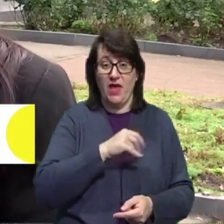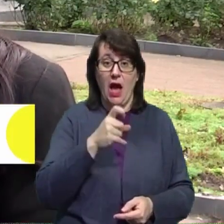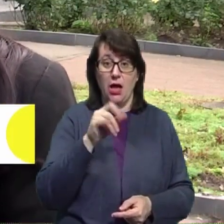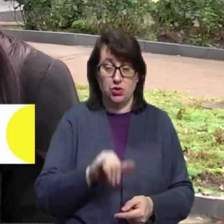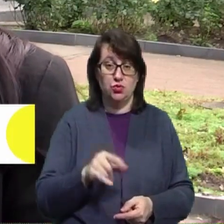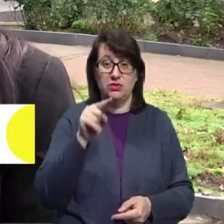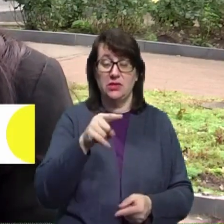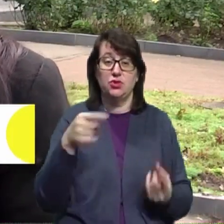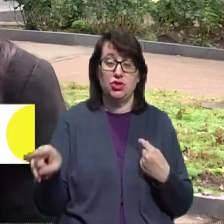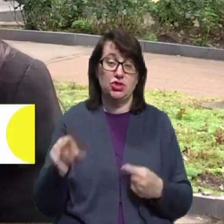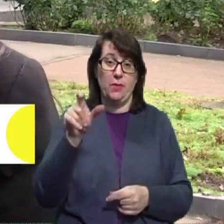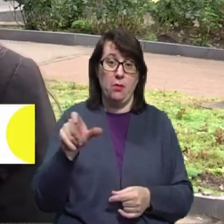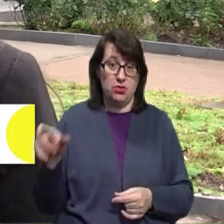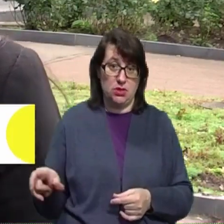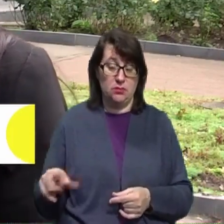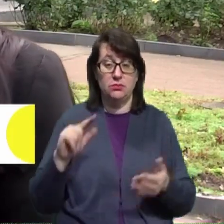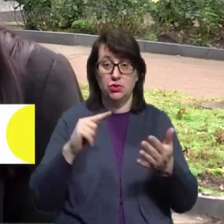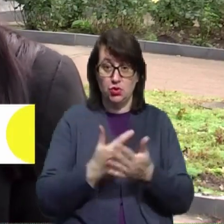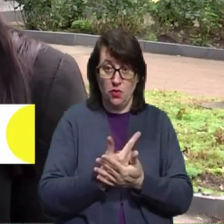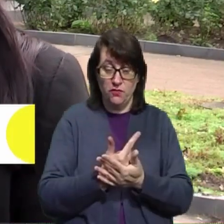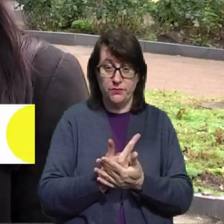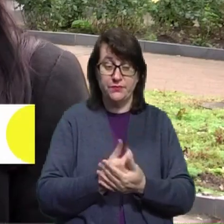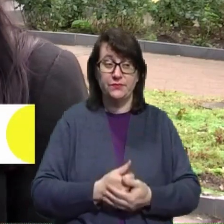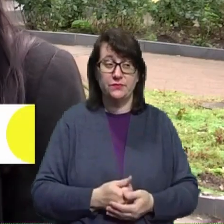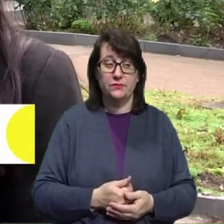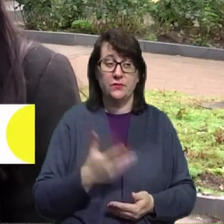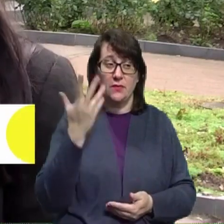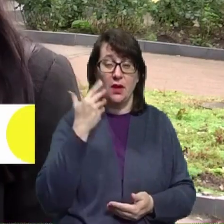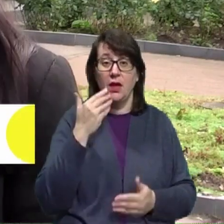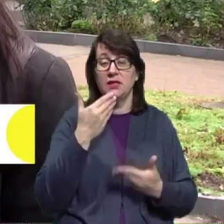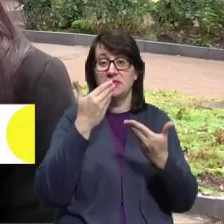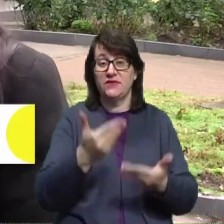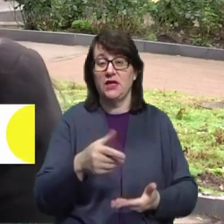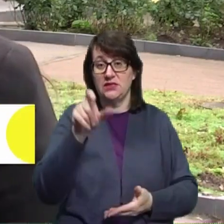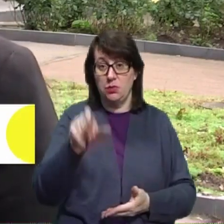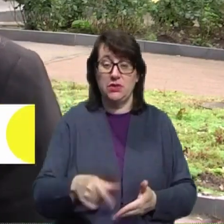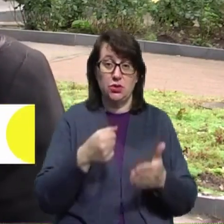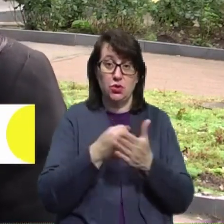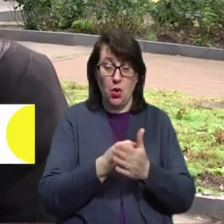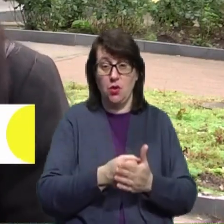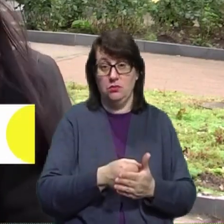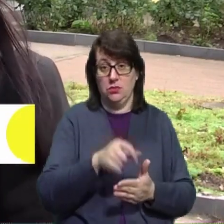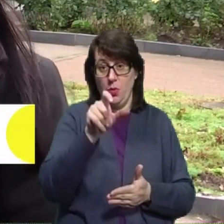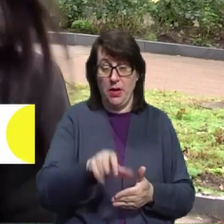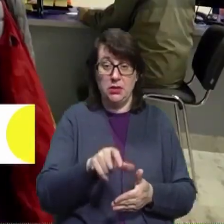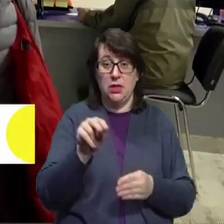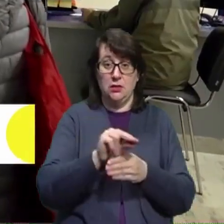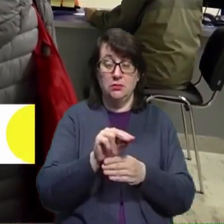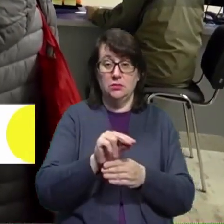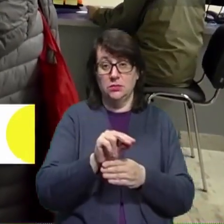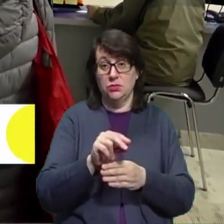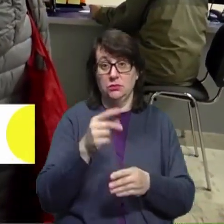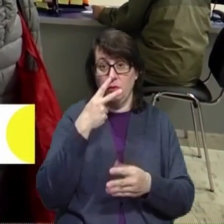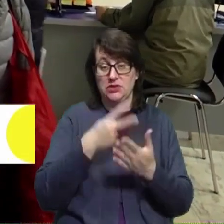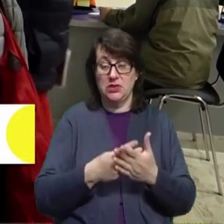іншим абонентом. Але знову ж таки, при зверненні абонента до оператора ГРМ відбувається коригування показників. В